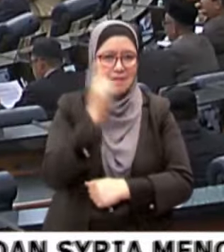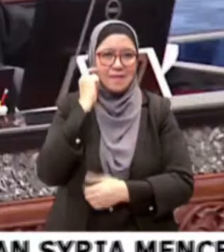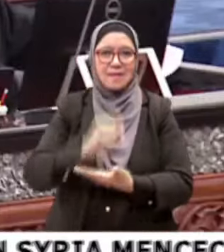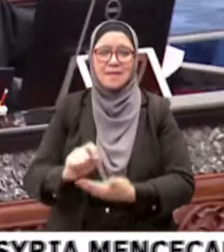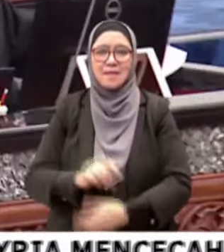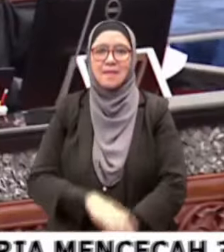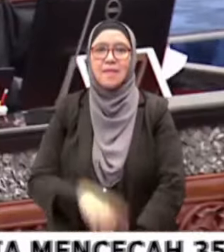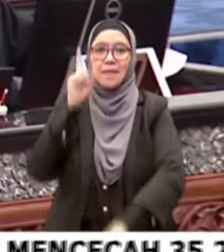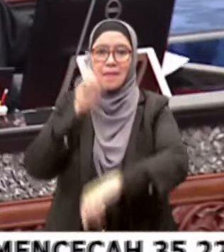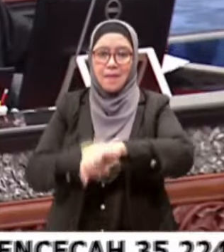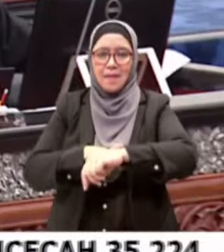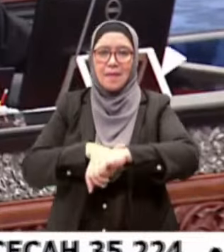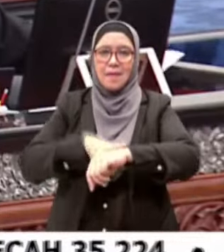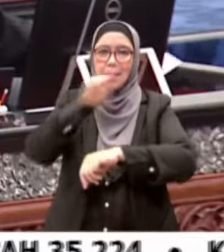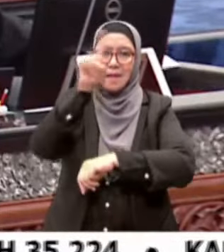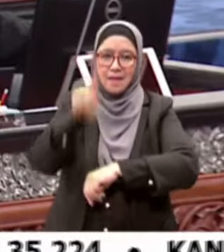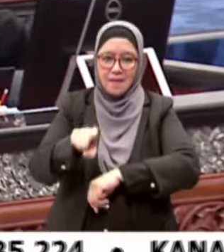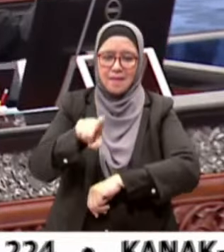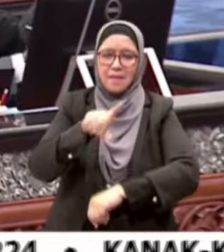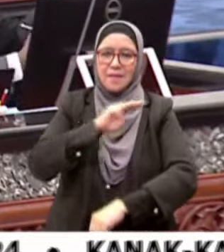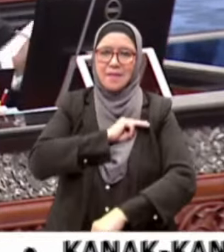pertanyaan-pertanyaan menteri